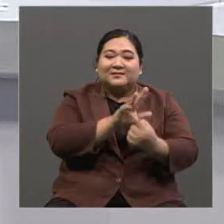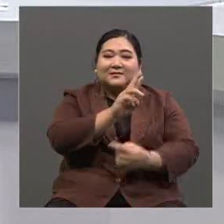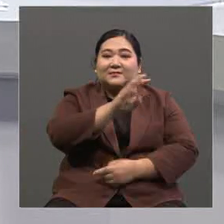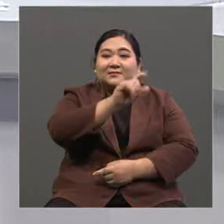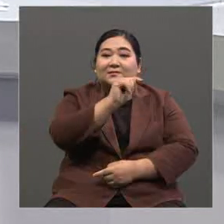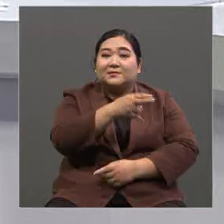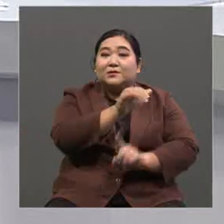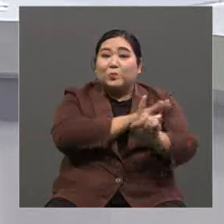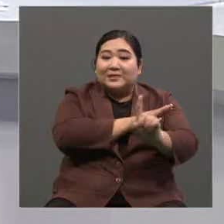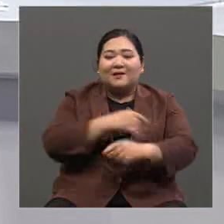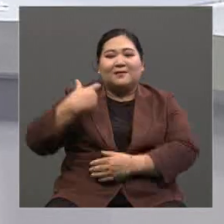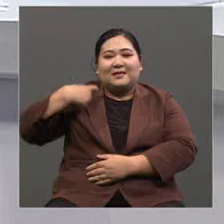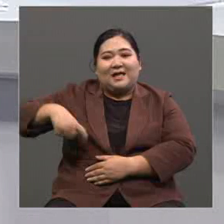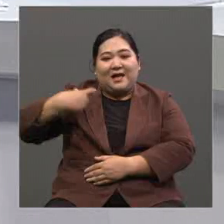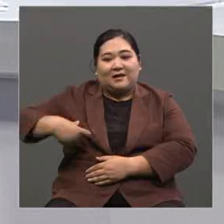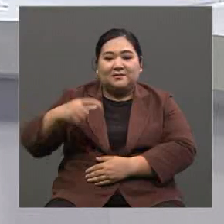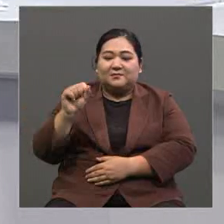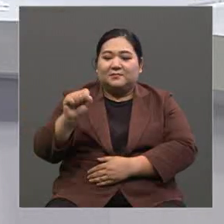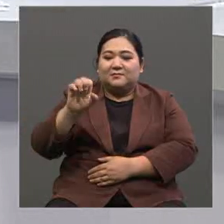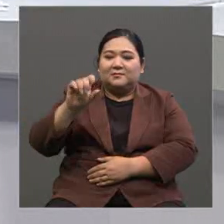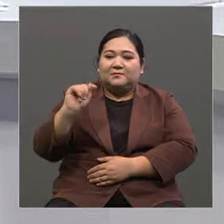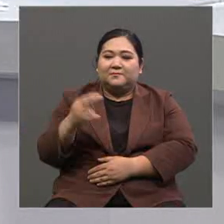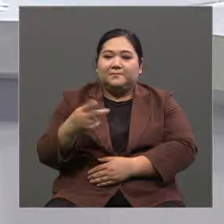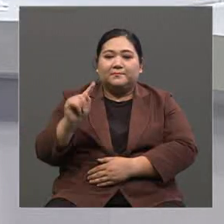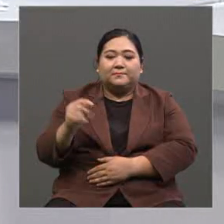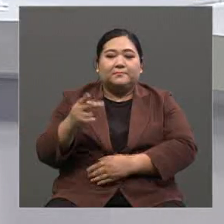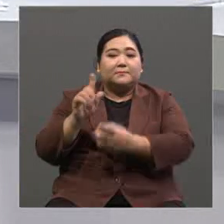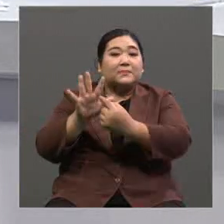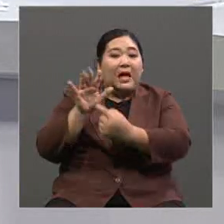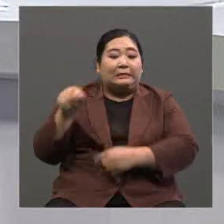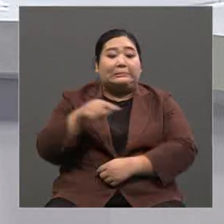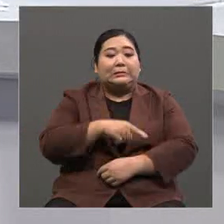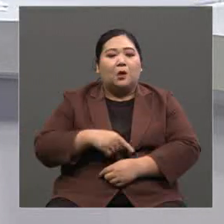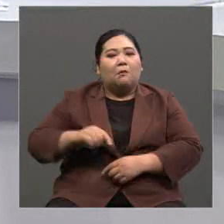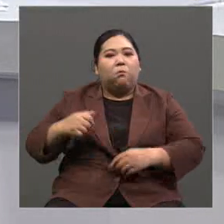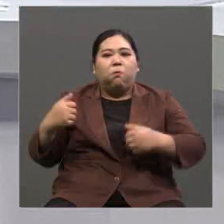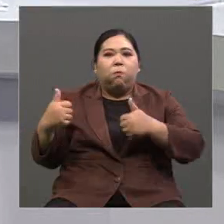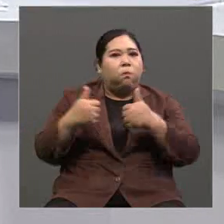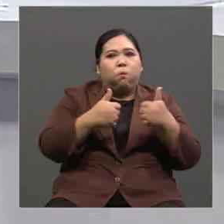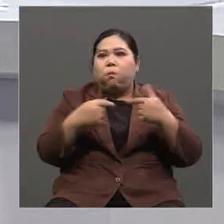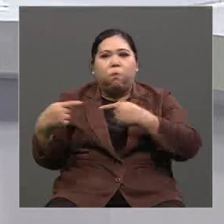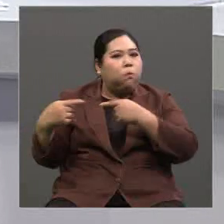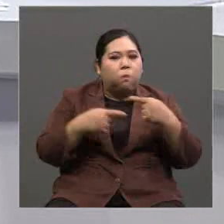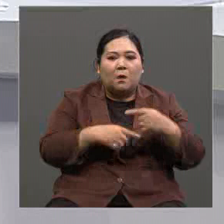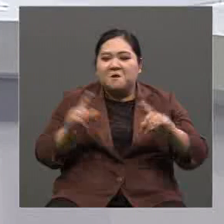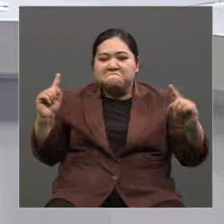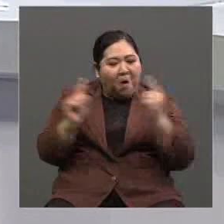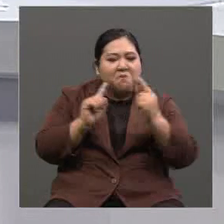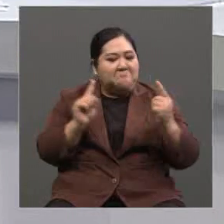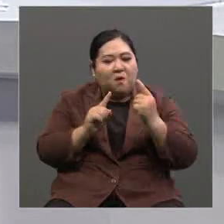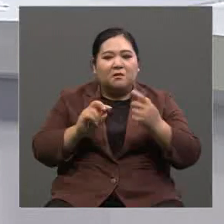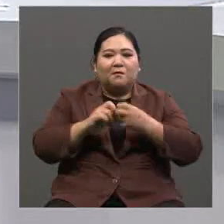สิทธาแต่ก่อนที่จะไปถึงเรื่องของ Big Matchนะครับก่อนหน้านี้เจอกันที่ไหนโอ้โหเหมือนจะวางมวยกันหลายทีนะ